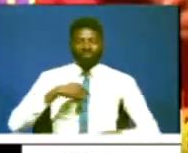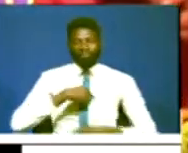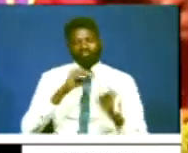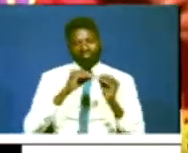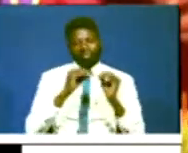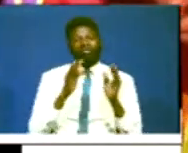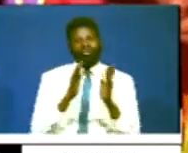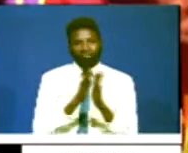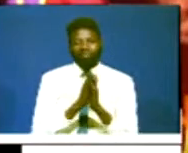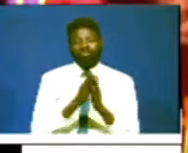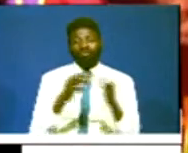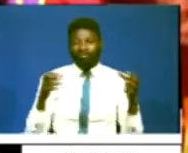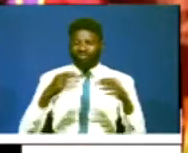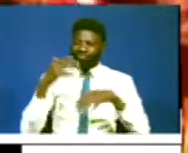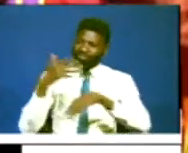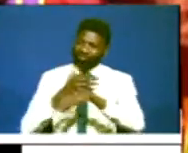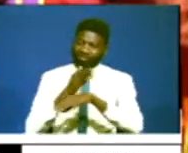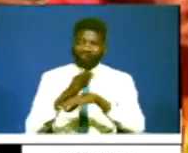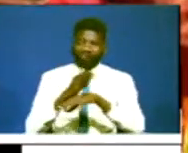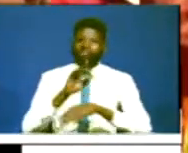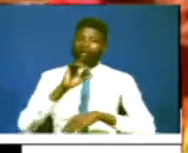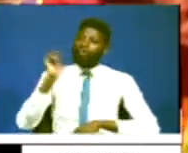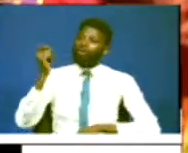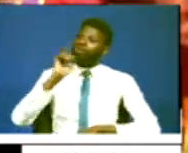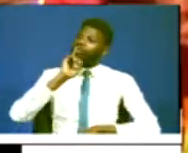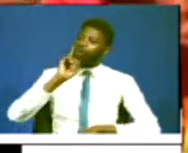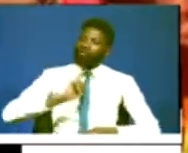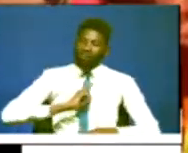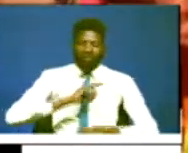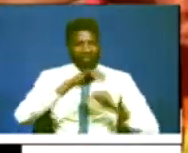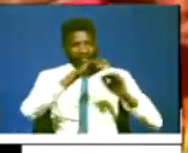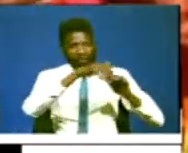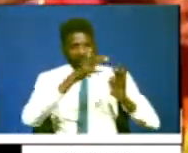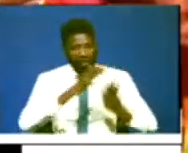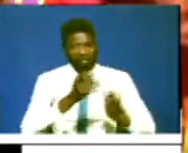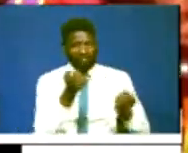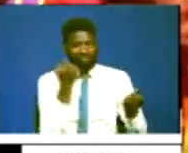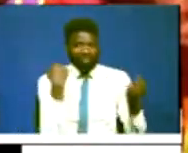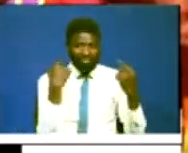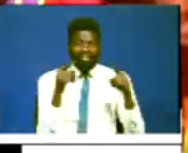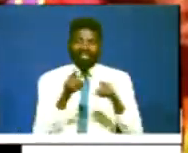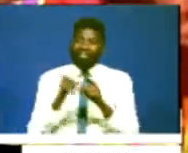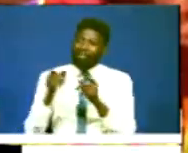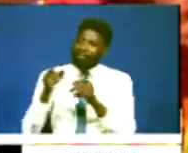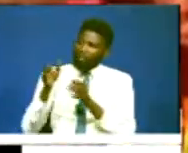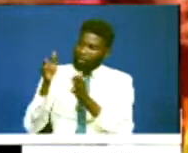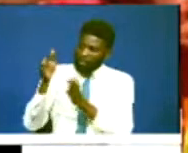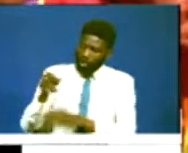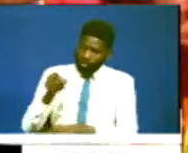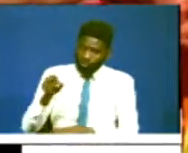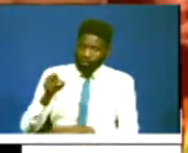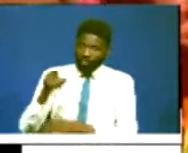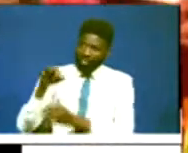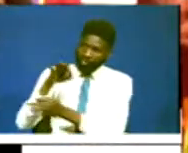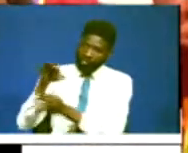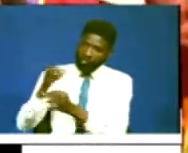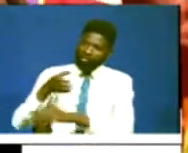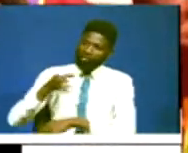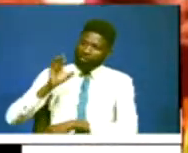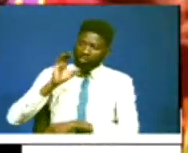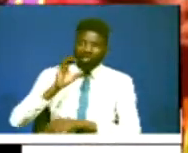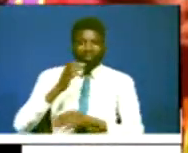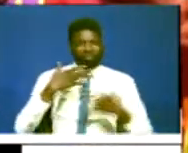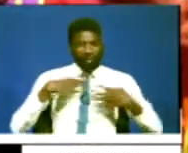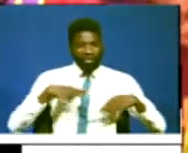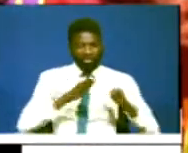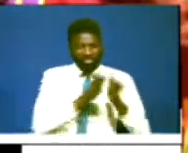ameniambia between mkulima wa chai na mwenye kukunywa chai iko mlolongo hapa watu karibu 20. Ameniambia niondoe hiyo